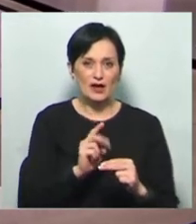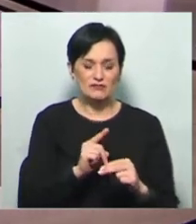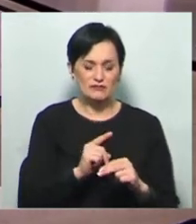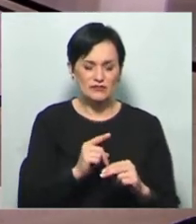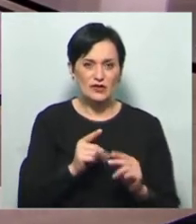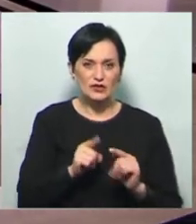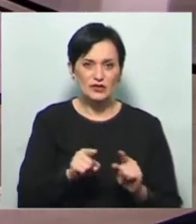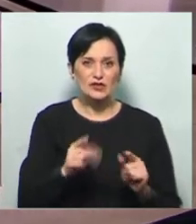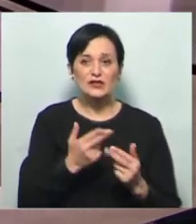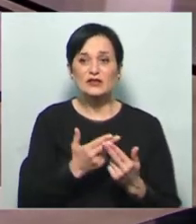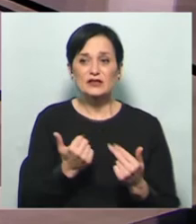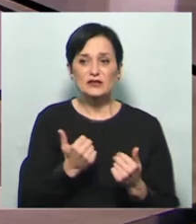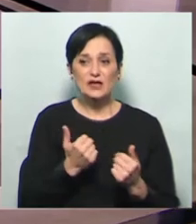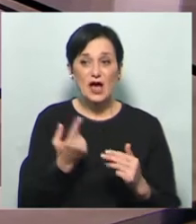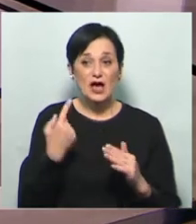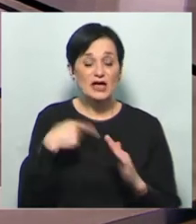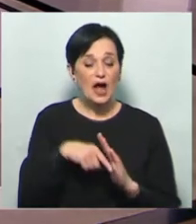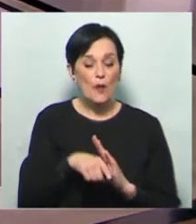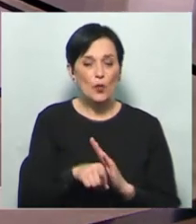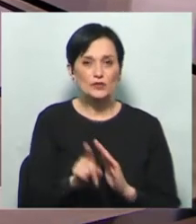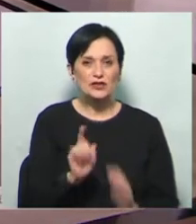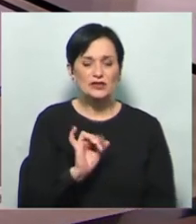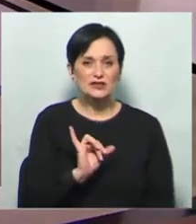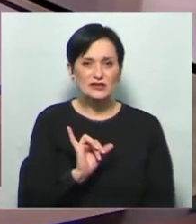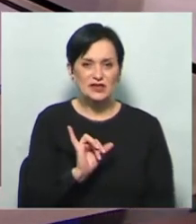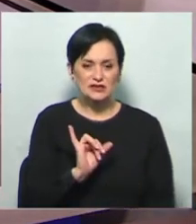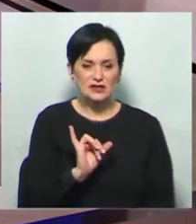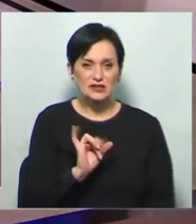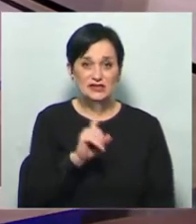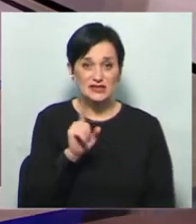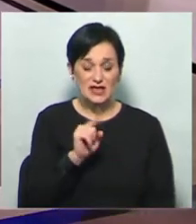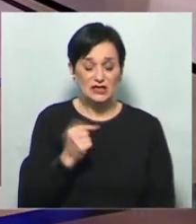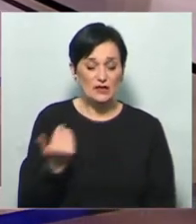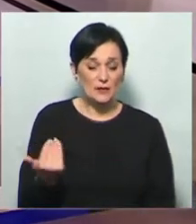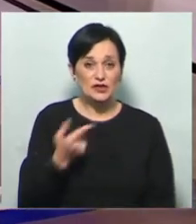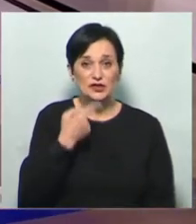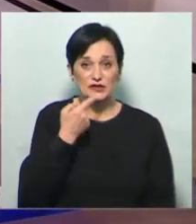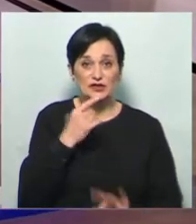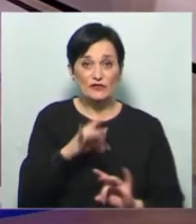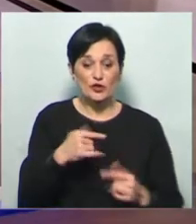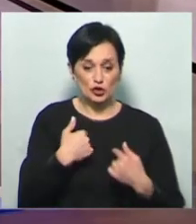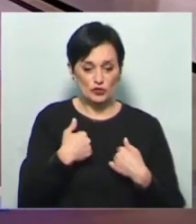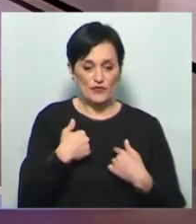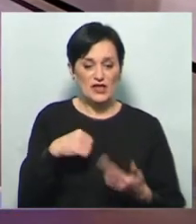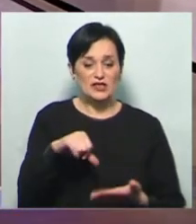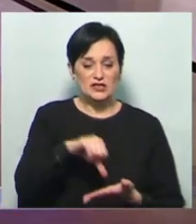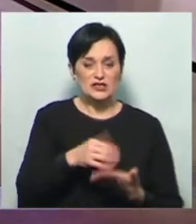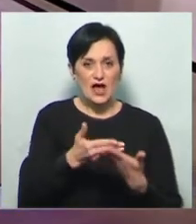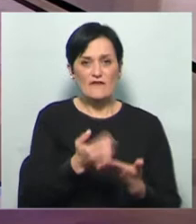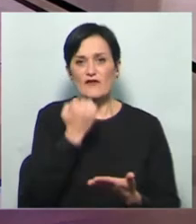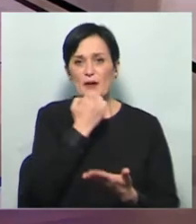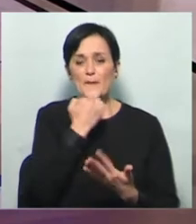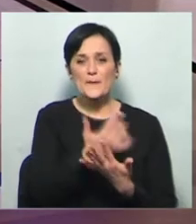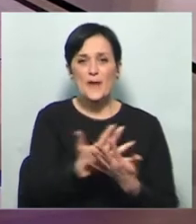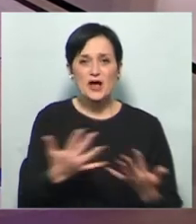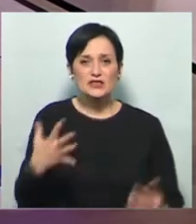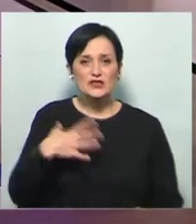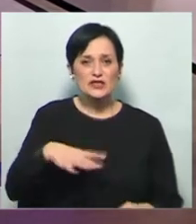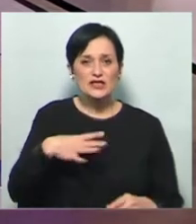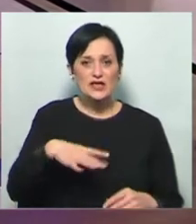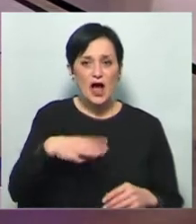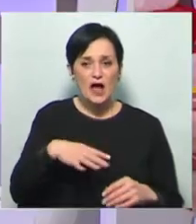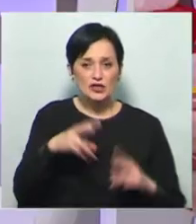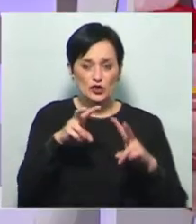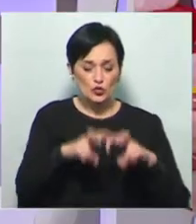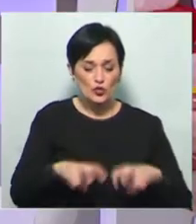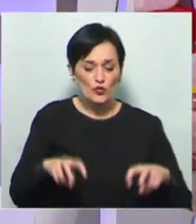აი იმ კონგრესთან გამომდინარე, სადაც რაზეც ზაზა მოგახსენათ, ახლა ჩვენ წარვადგინეთ ეს მასალა ქართული ეპიდემიოლოგიური